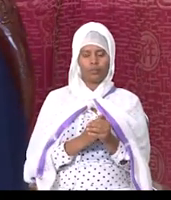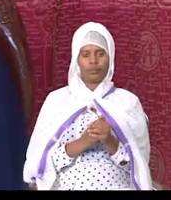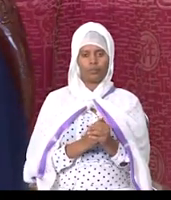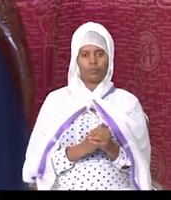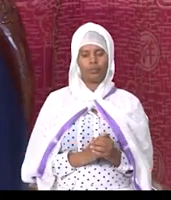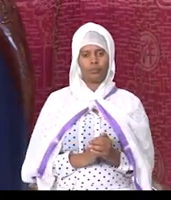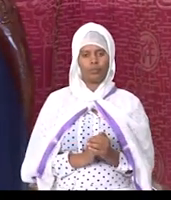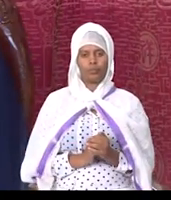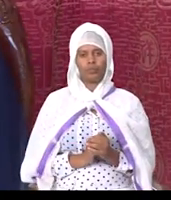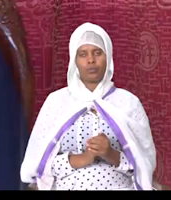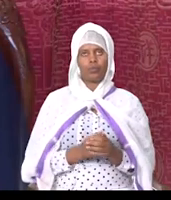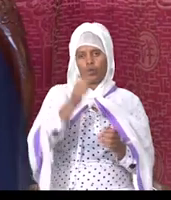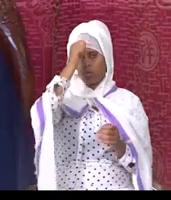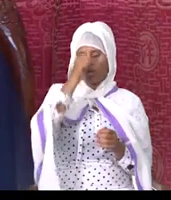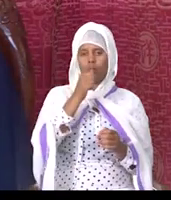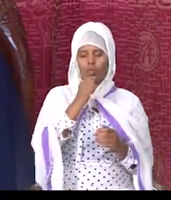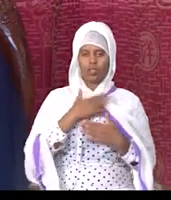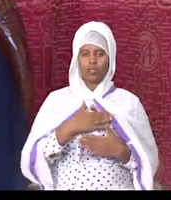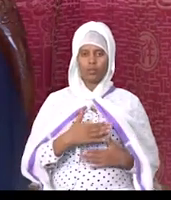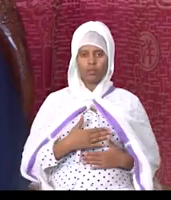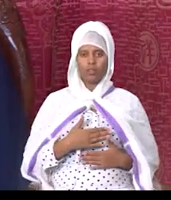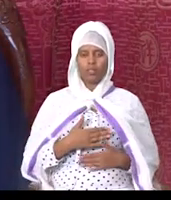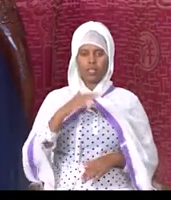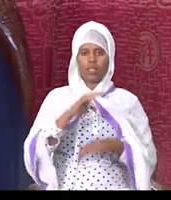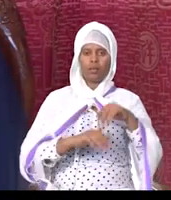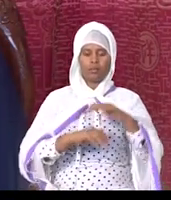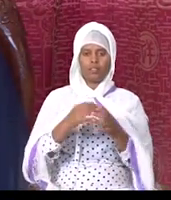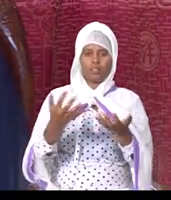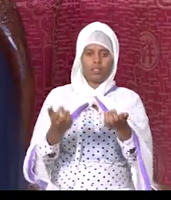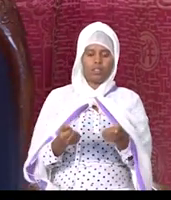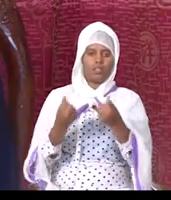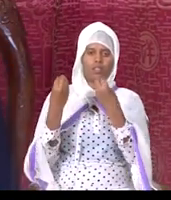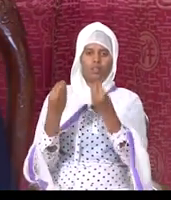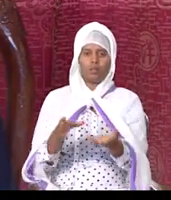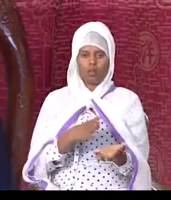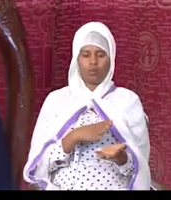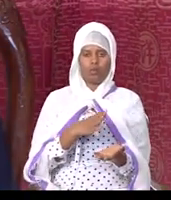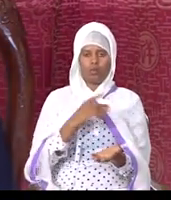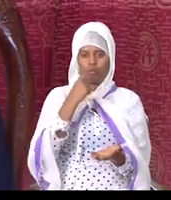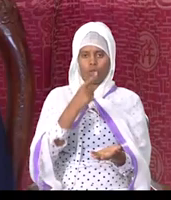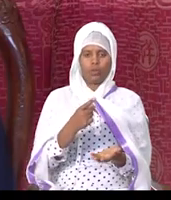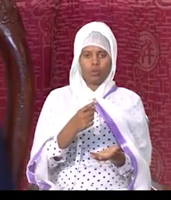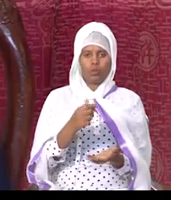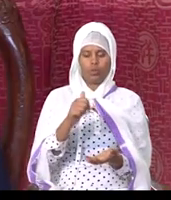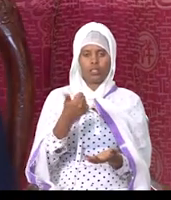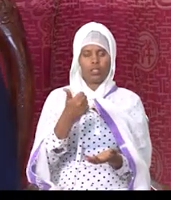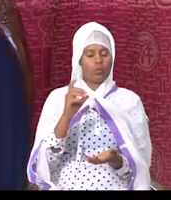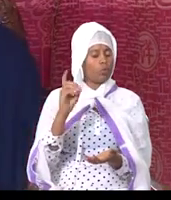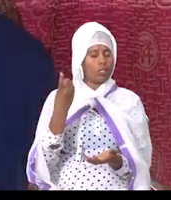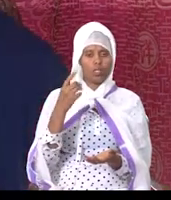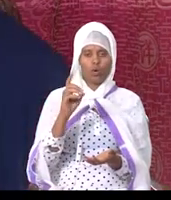ኣባ ኣማሃፀን ነፍሰየ ውሰእ ድየከ ኢሉ ማለት እዩ ኦ ኣቦይ ነፍሰይ ኣብ ኢድካ ማዕቑባ ኣለኹ ኢሉ ማለት እዩ ኣብ